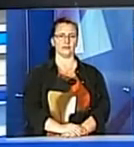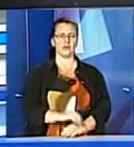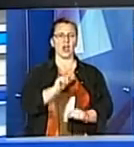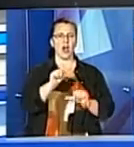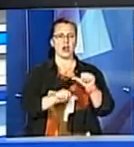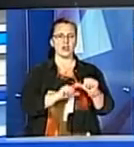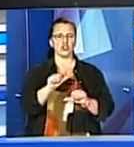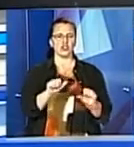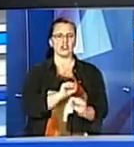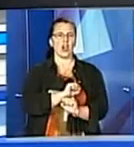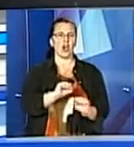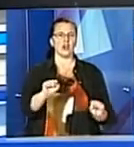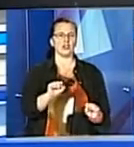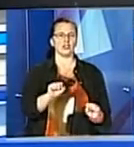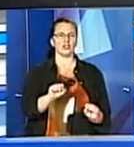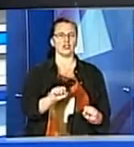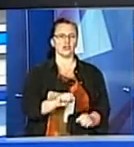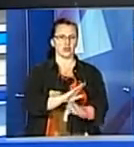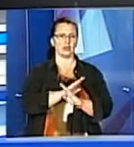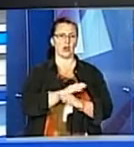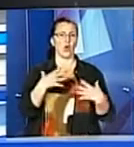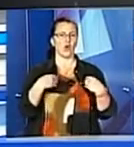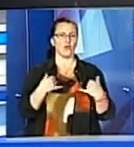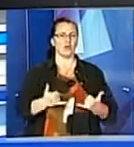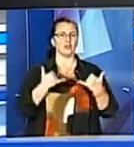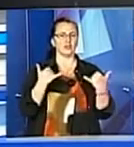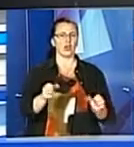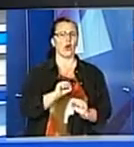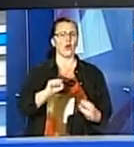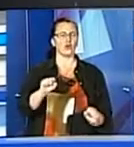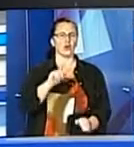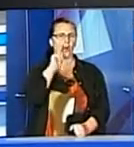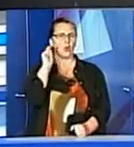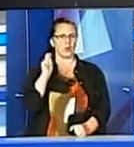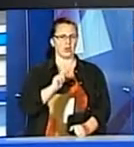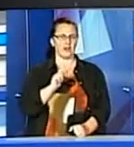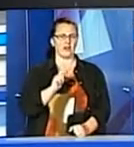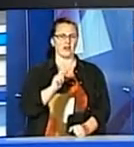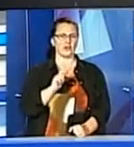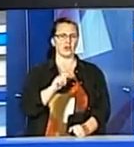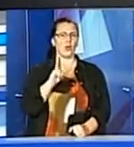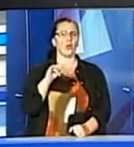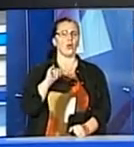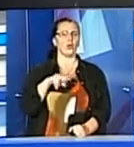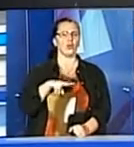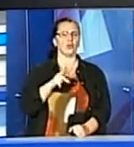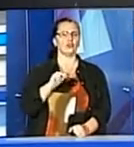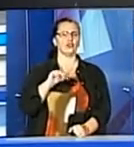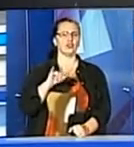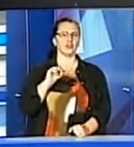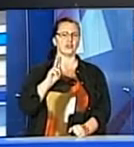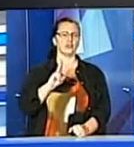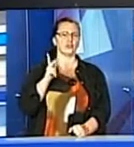Річниця героїчної загибелі. У Львові вшанували пам'ять героя України генерал-майора Сергія Кульчицького. 3 роки